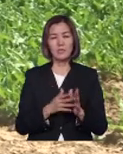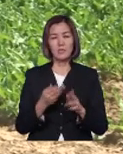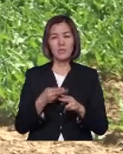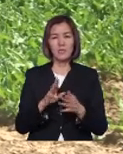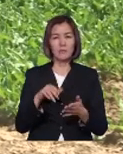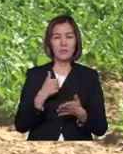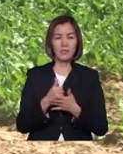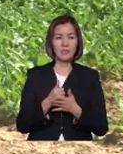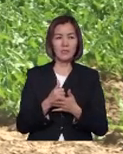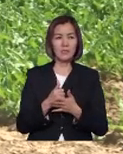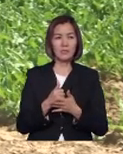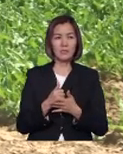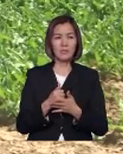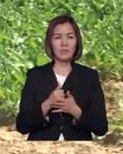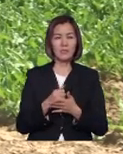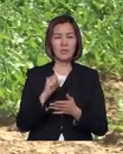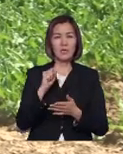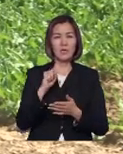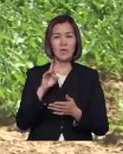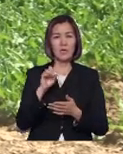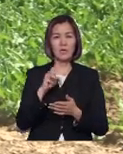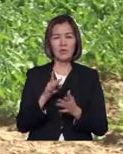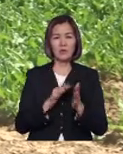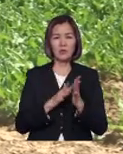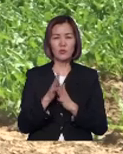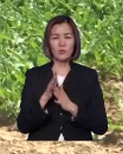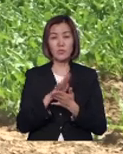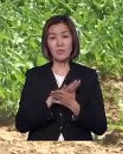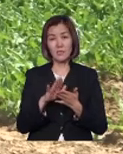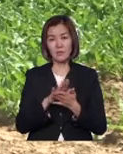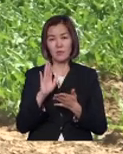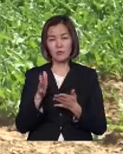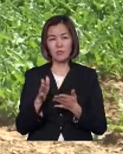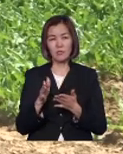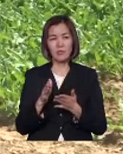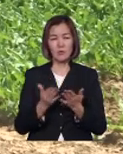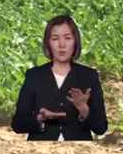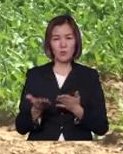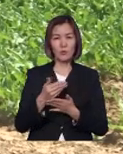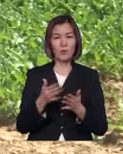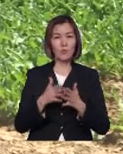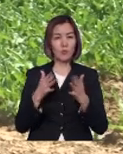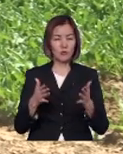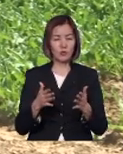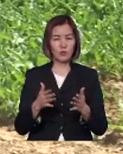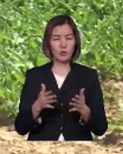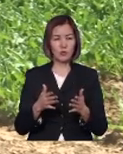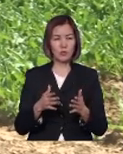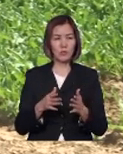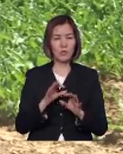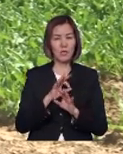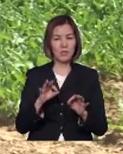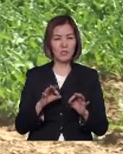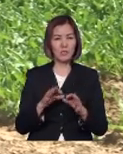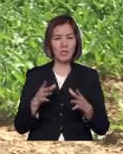басты бұл жерде арам шөптер. Жаңағы арам шөптерден таза болса, жаңағы дақылдарымыз жақсы